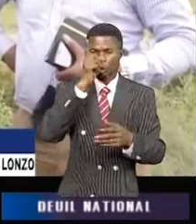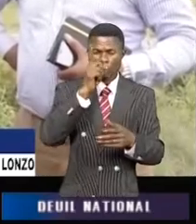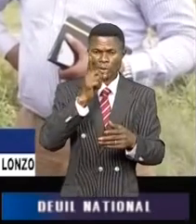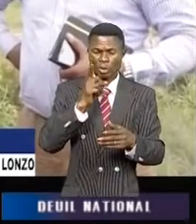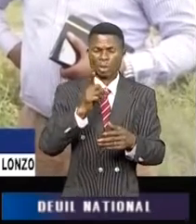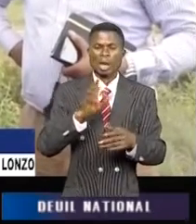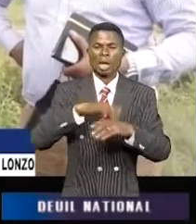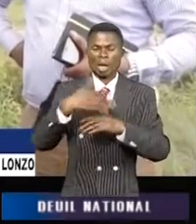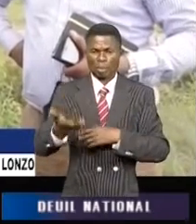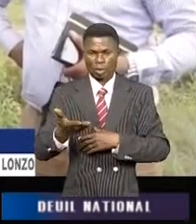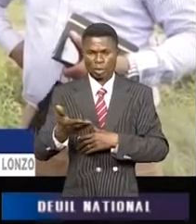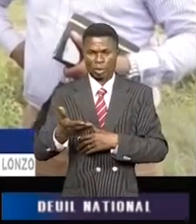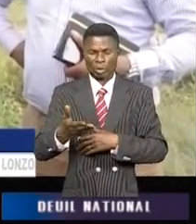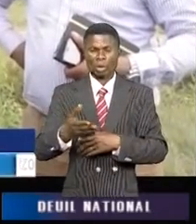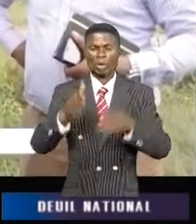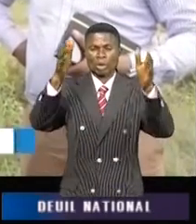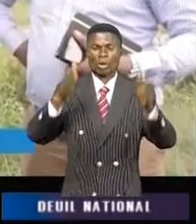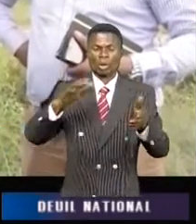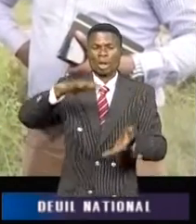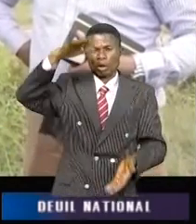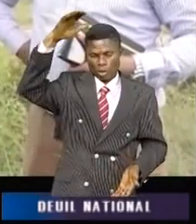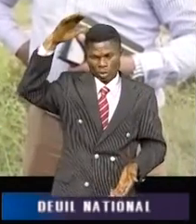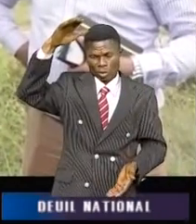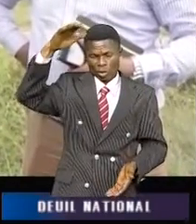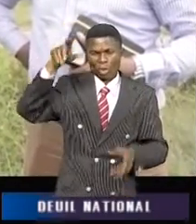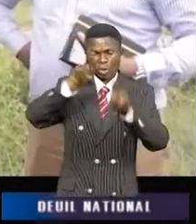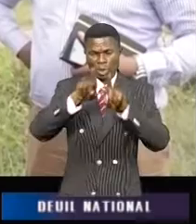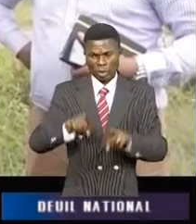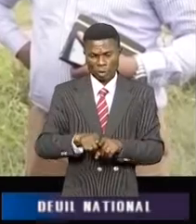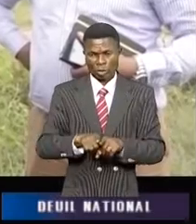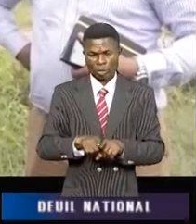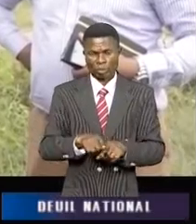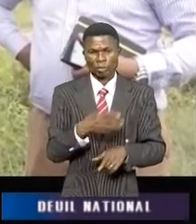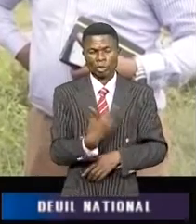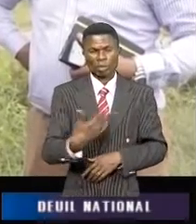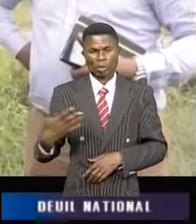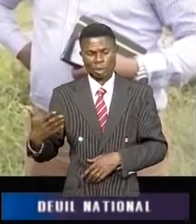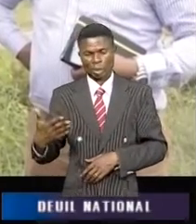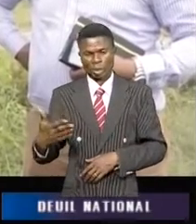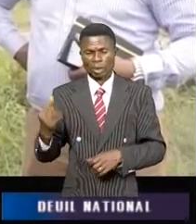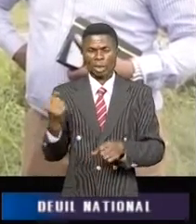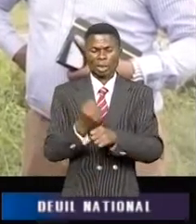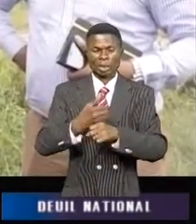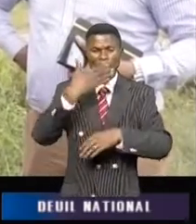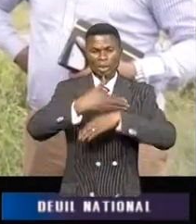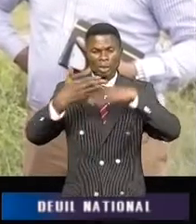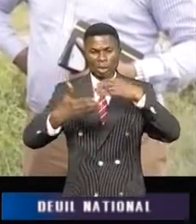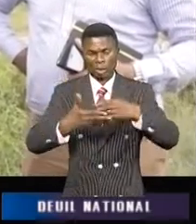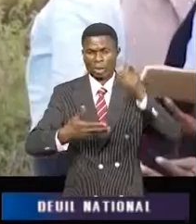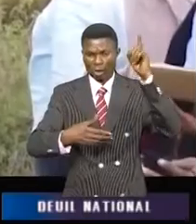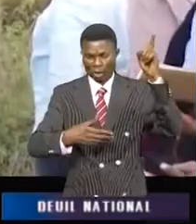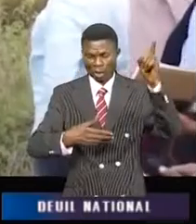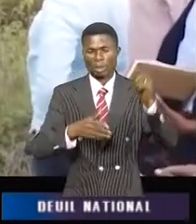viendra le conteneur et la suite de nos matériaux de construction qui sont sur le